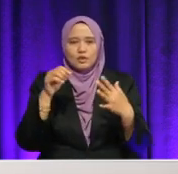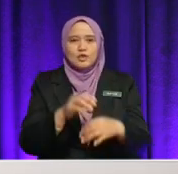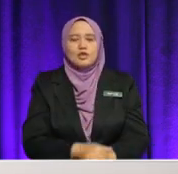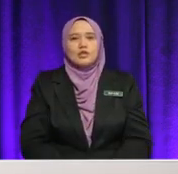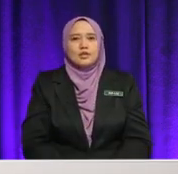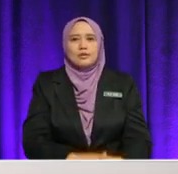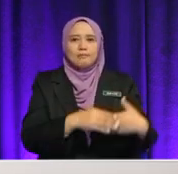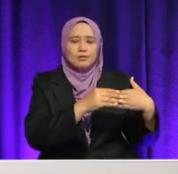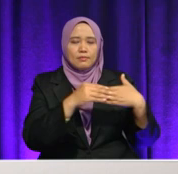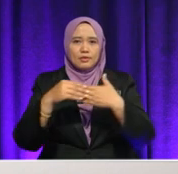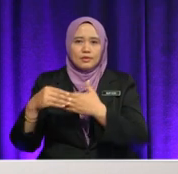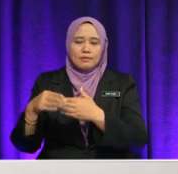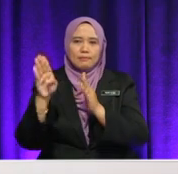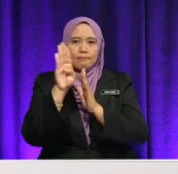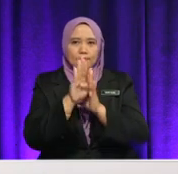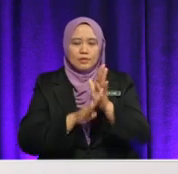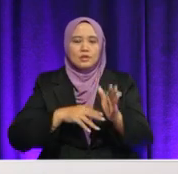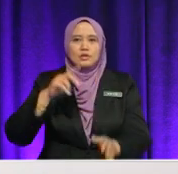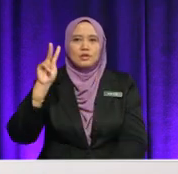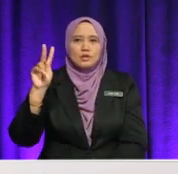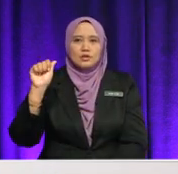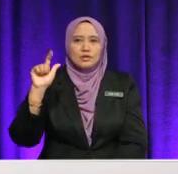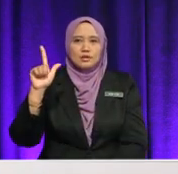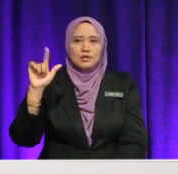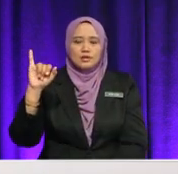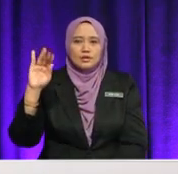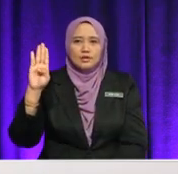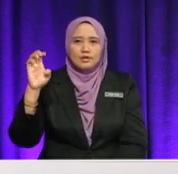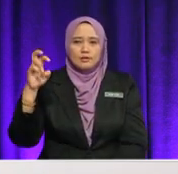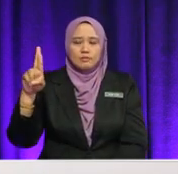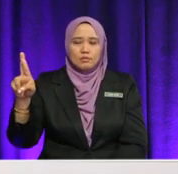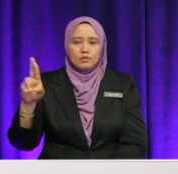bersama Ayah lengkap